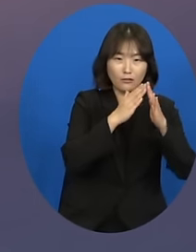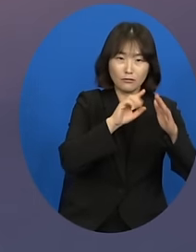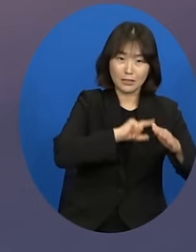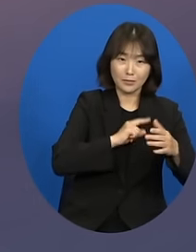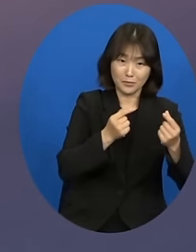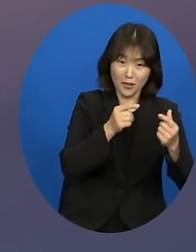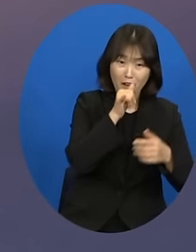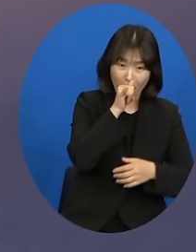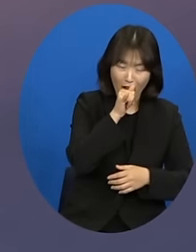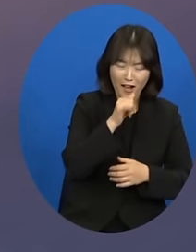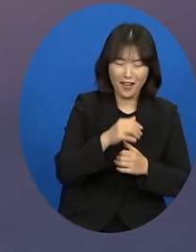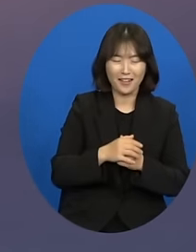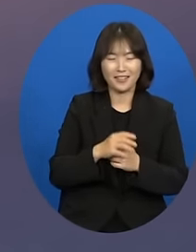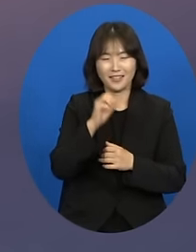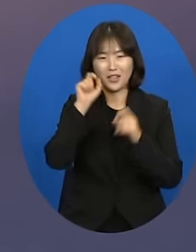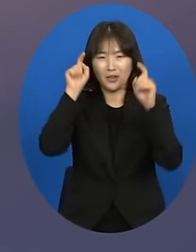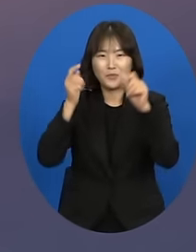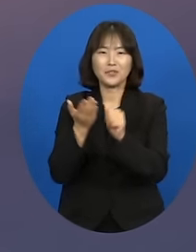선한 목자교회.